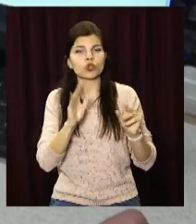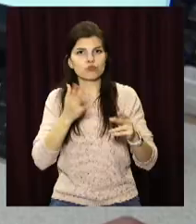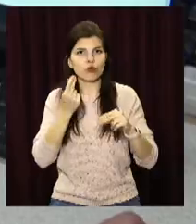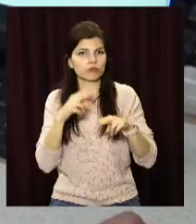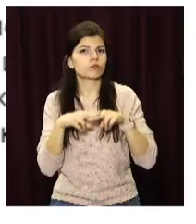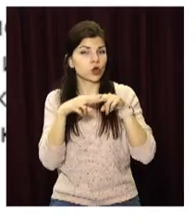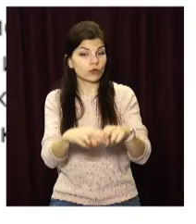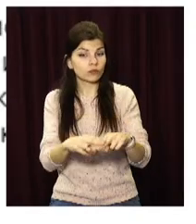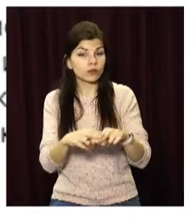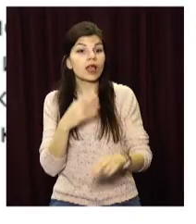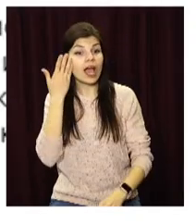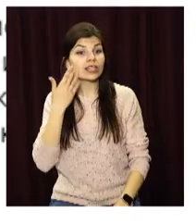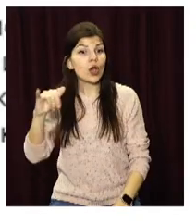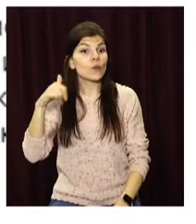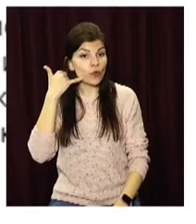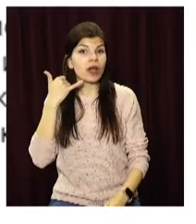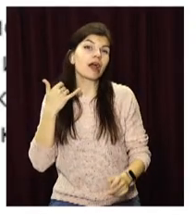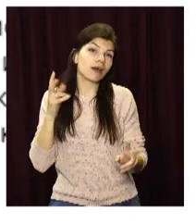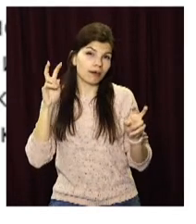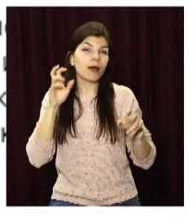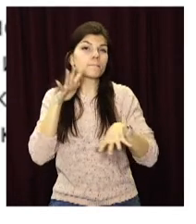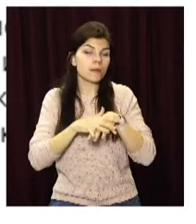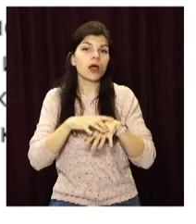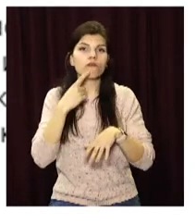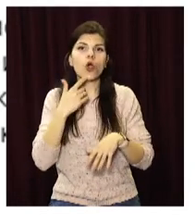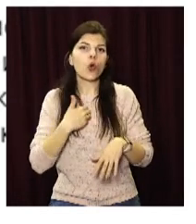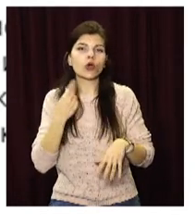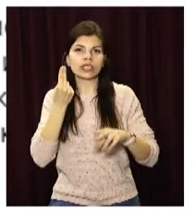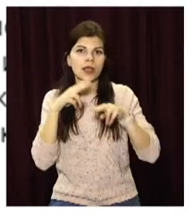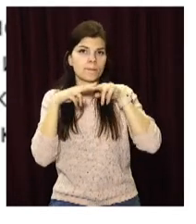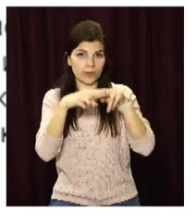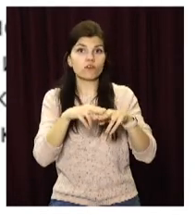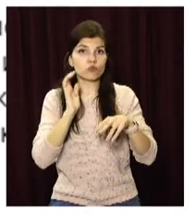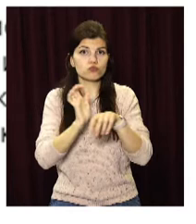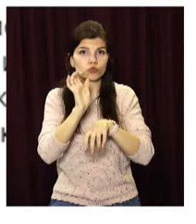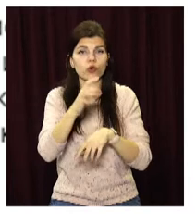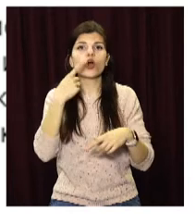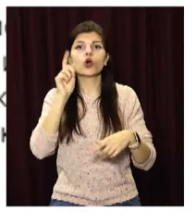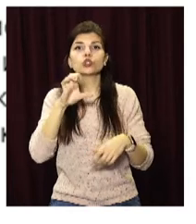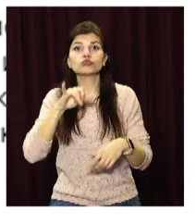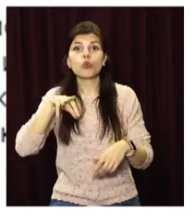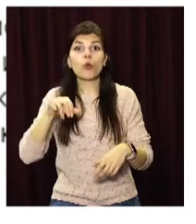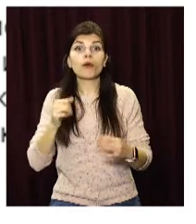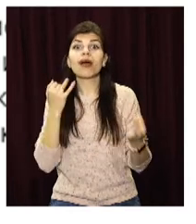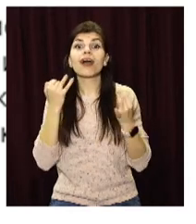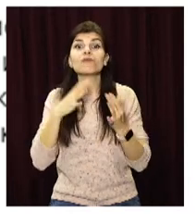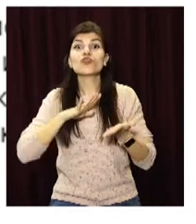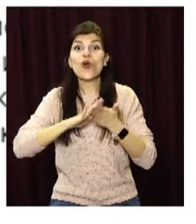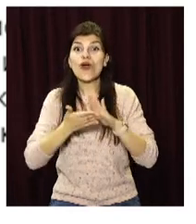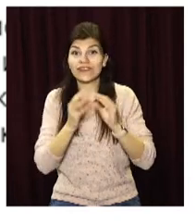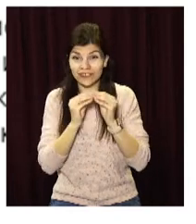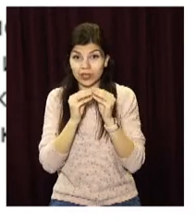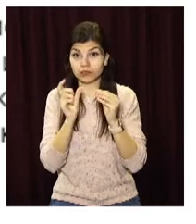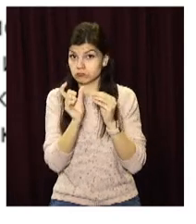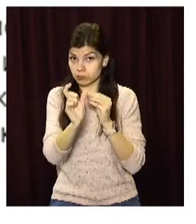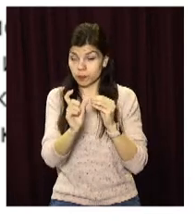перевести гроші. Когда позвонили типа з банка, сказали, що мені хочуть перевести деньги, назвали ту суму, о которой Viber до этого договорились,